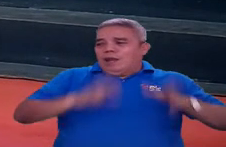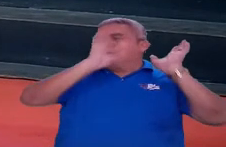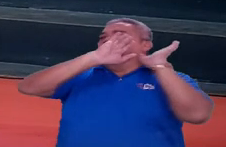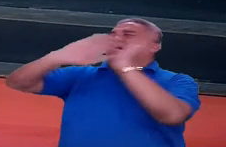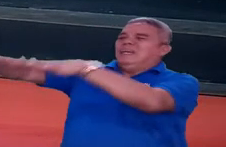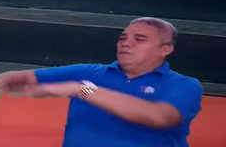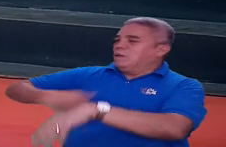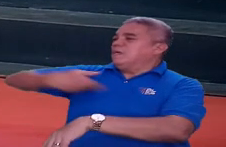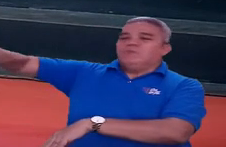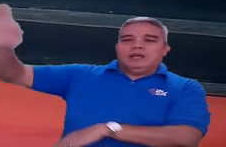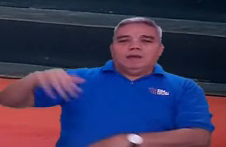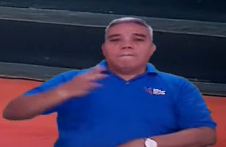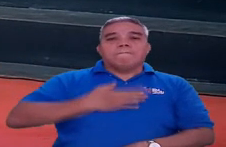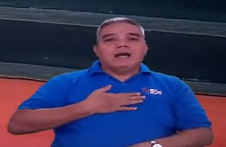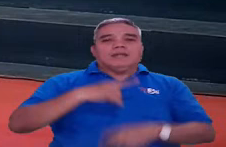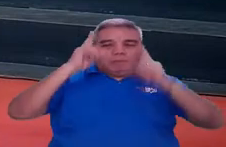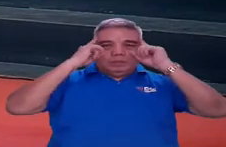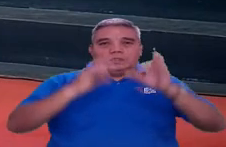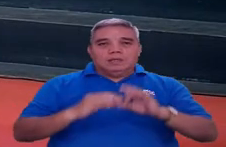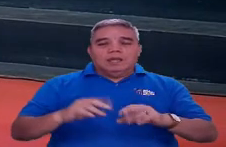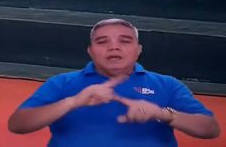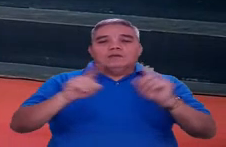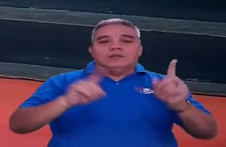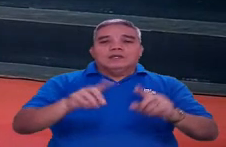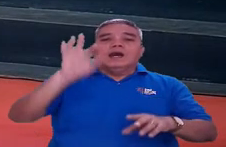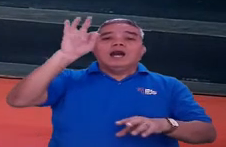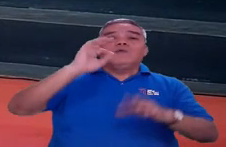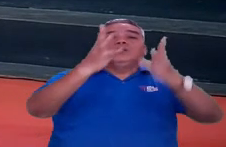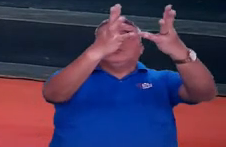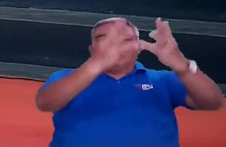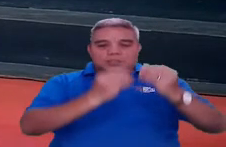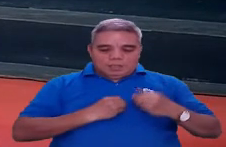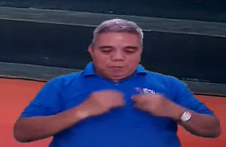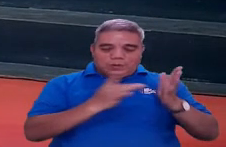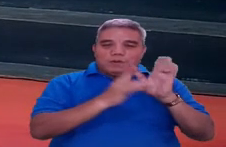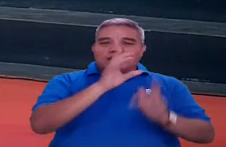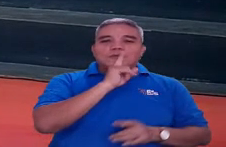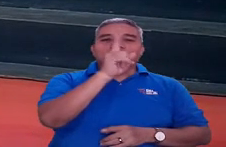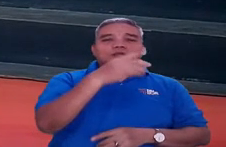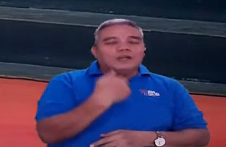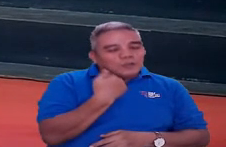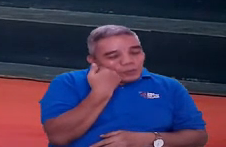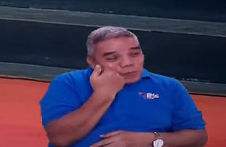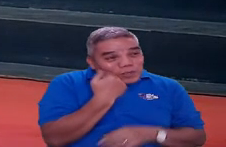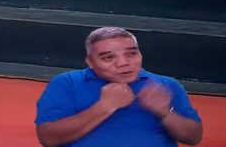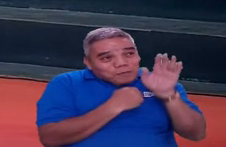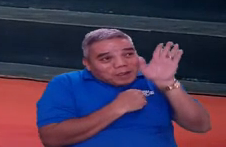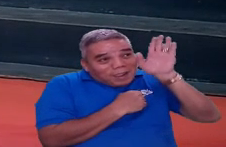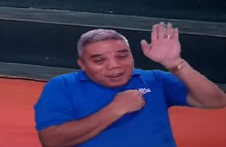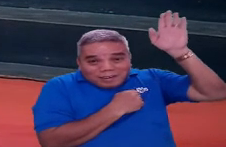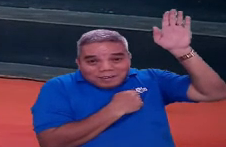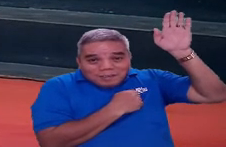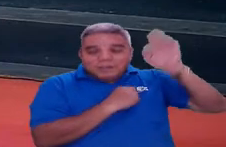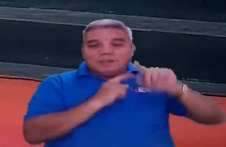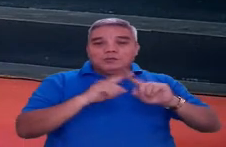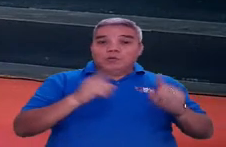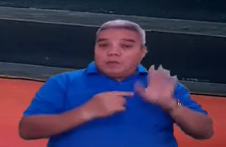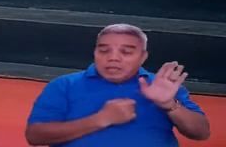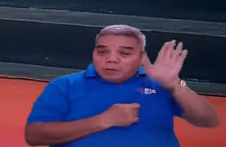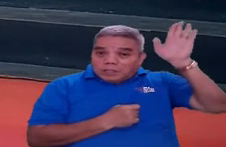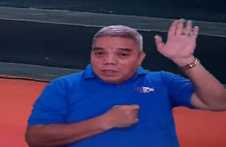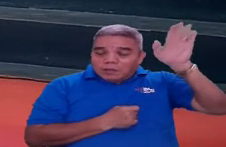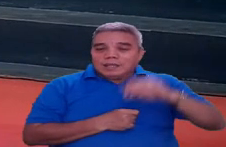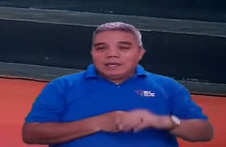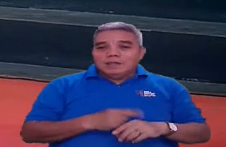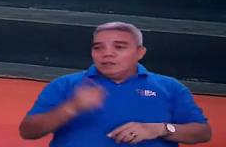kayo dyan. The first night, sabi ko, I want to receive Christ, but I was so ashamed to raise my hand. I raised my hand and